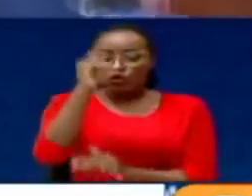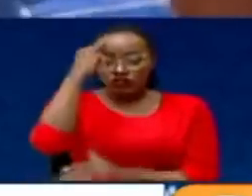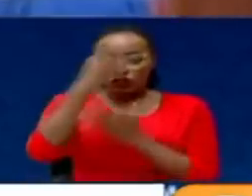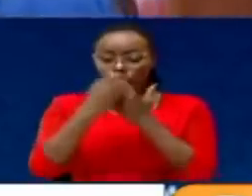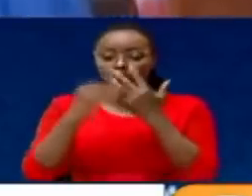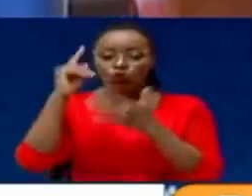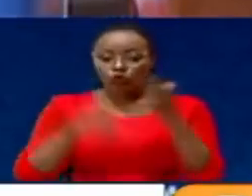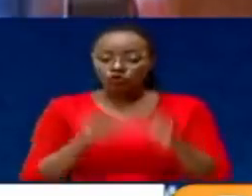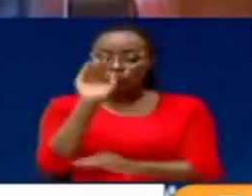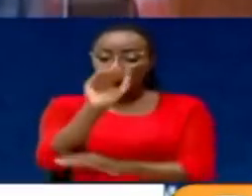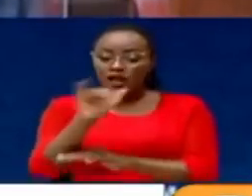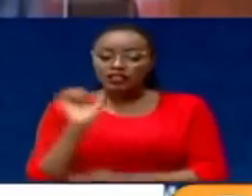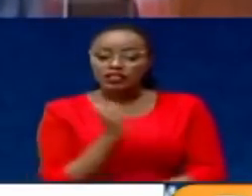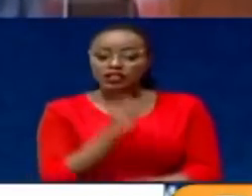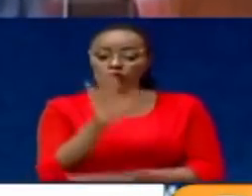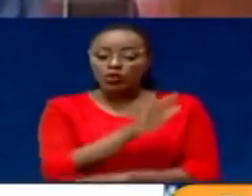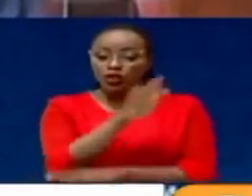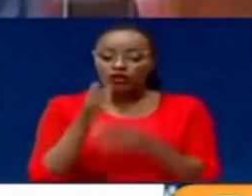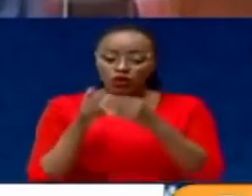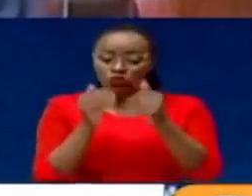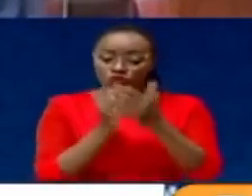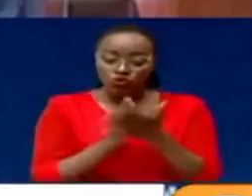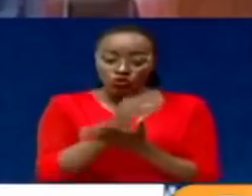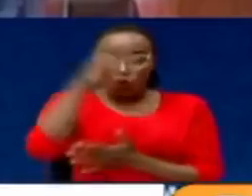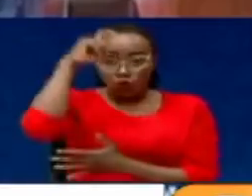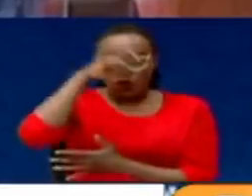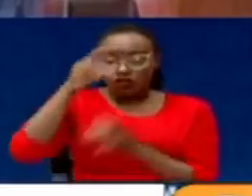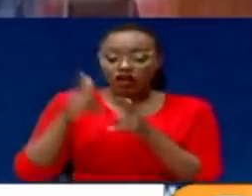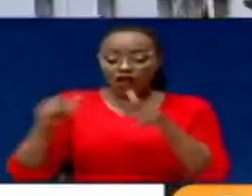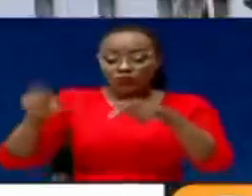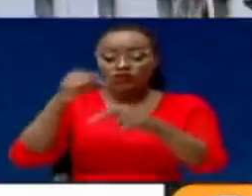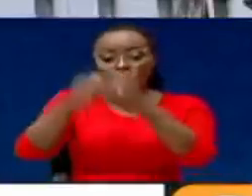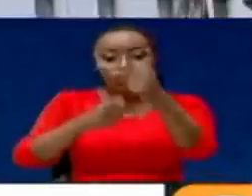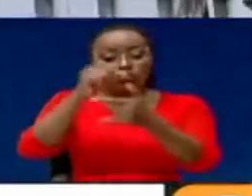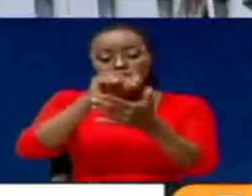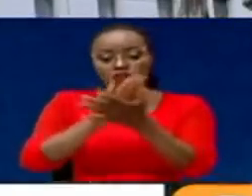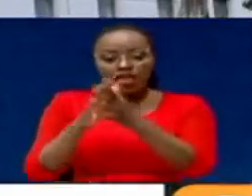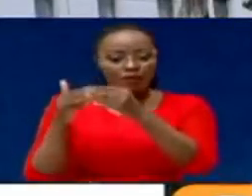tu, kuliomba bunge la seneti kuongozwa na hekima na kumuacha kuendelea kuwa